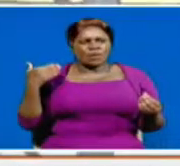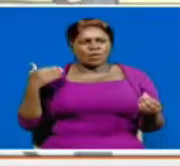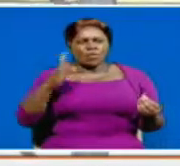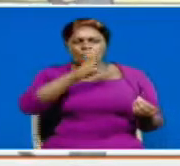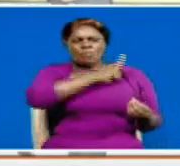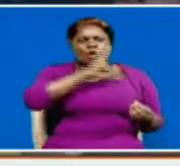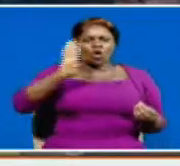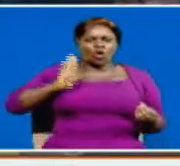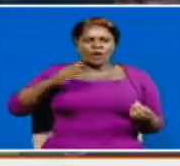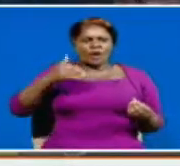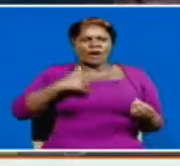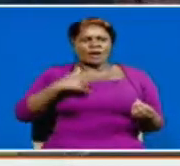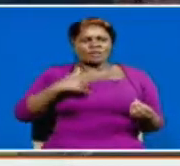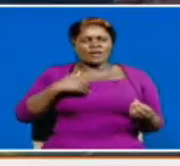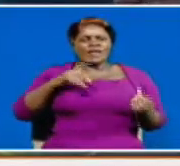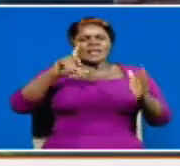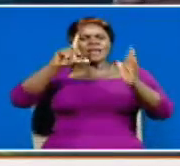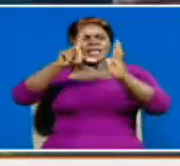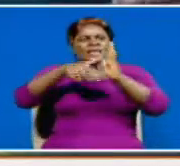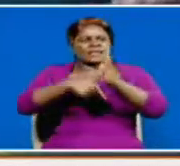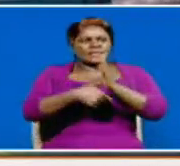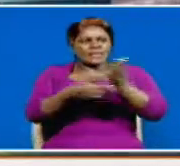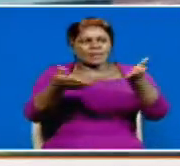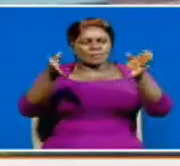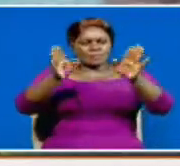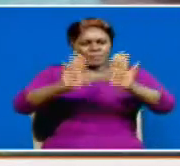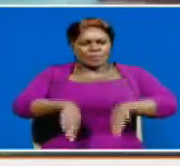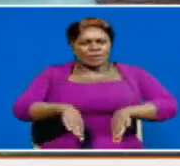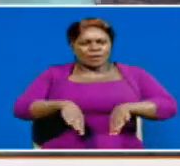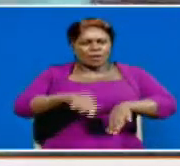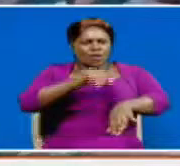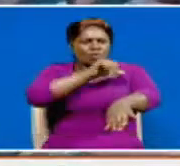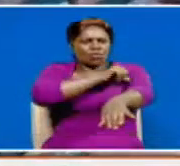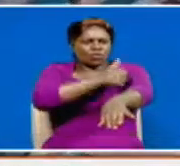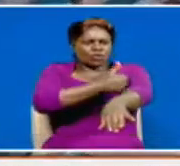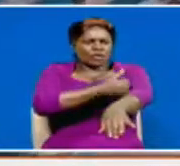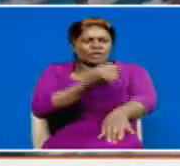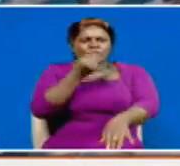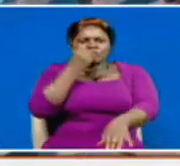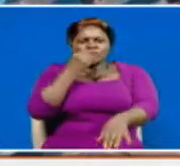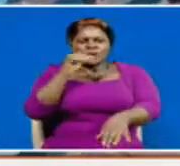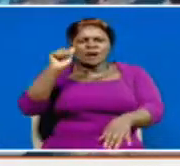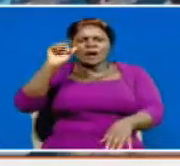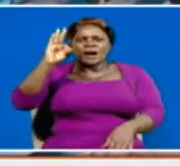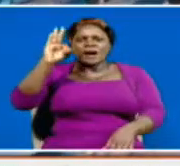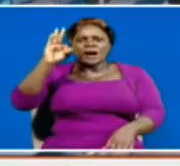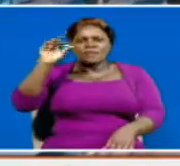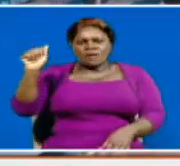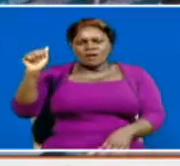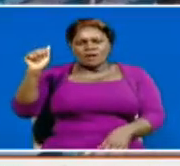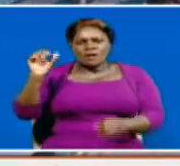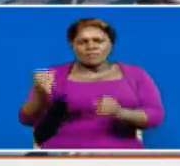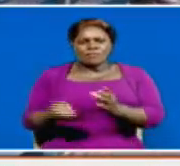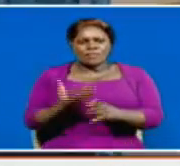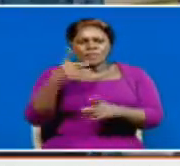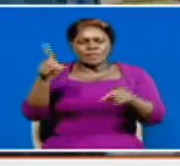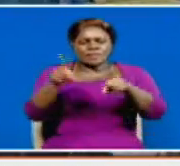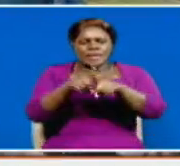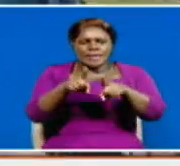sukari, baadaye hata hivyo ilivunjiliwa mbali na mamlaka ya vyakula na kilimo nchini afa ikabuniwa, na